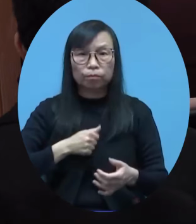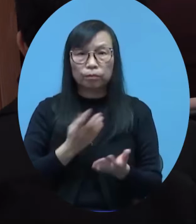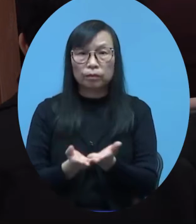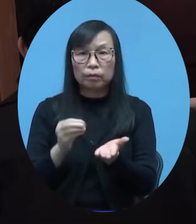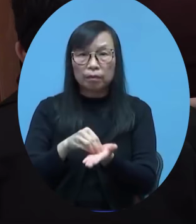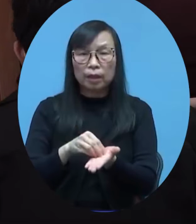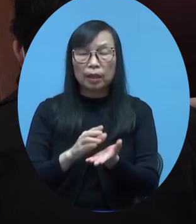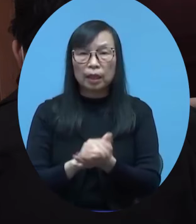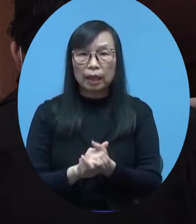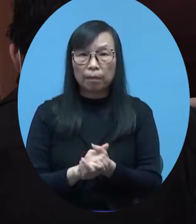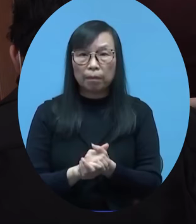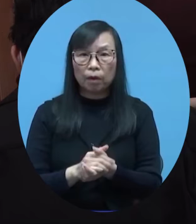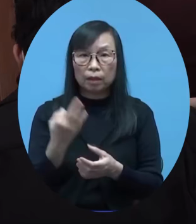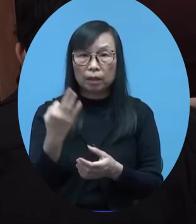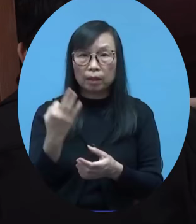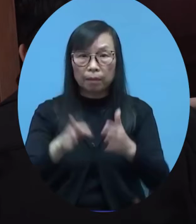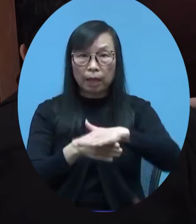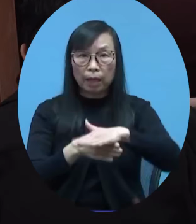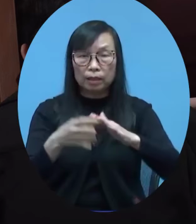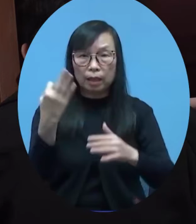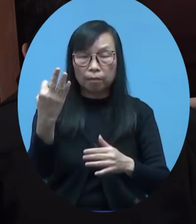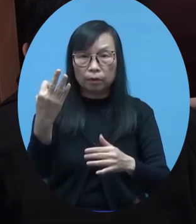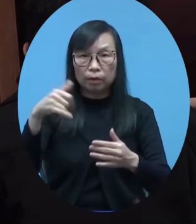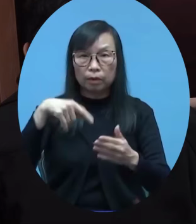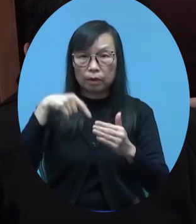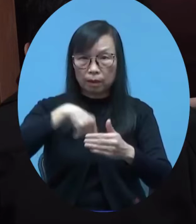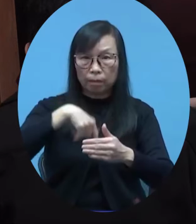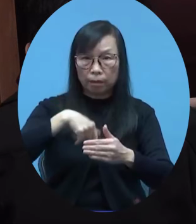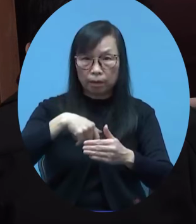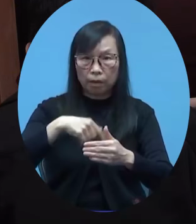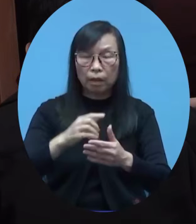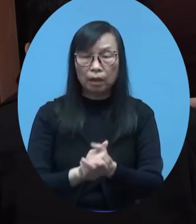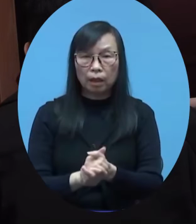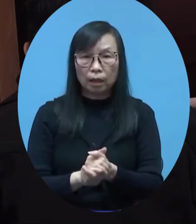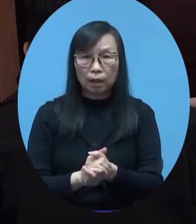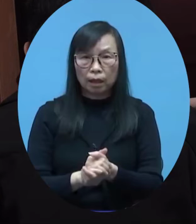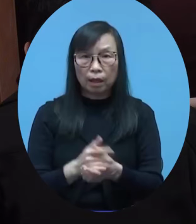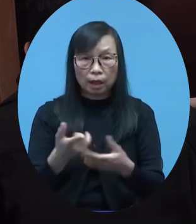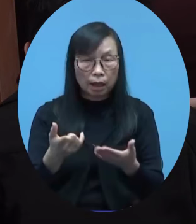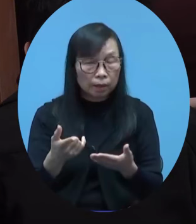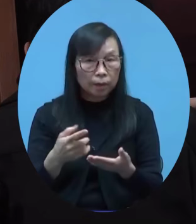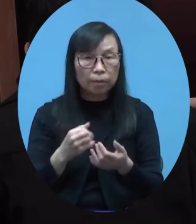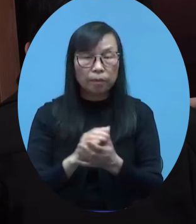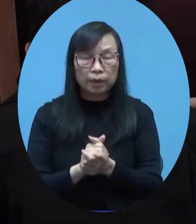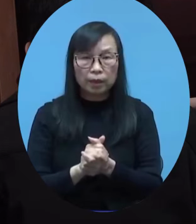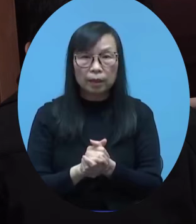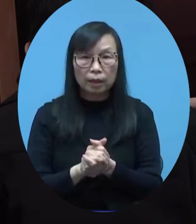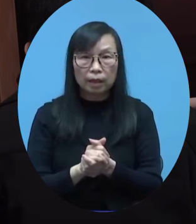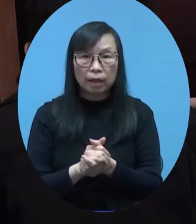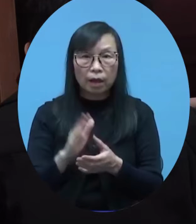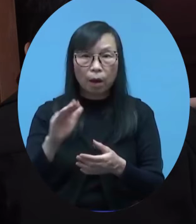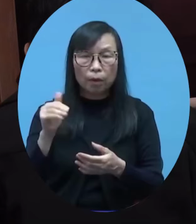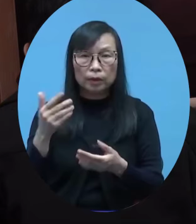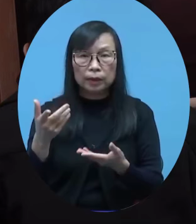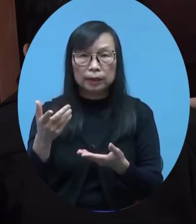咪就係三個單位？入邊嘅其中一個單位，你話有三個單位比較靠近嘅，咁係咪其中一個單位咧？可唔可以